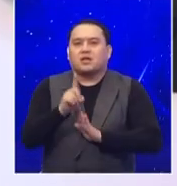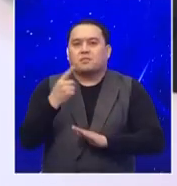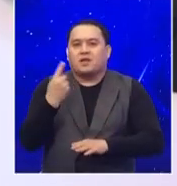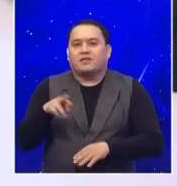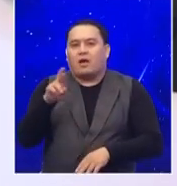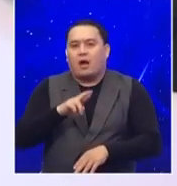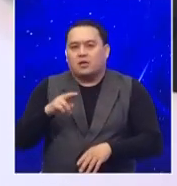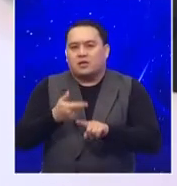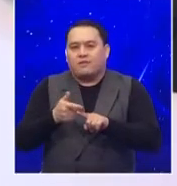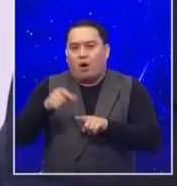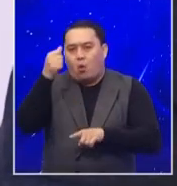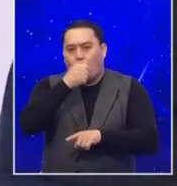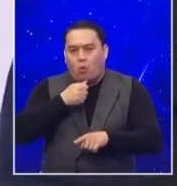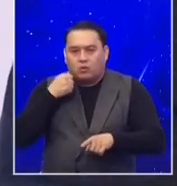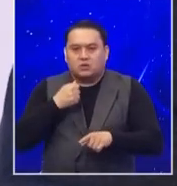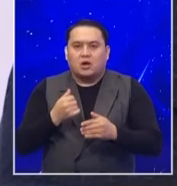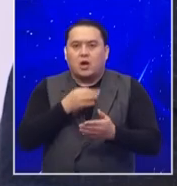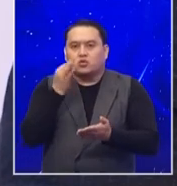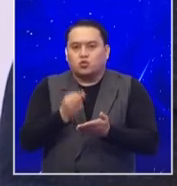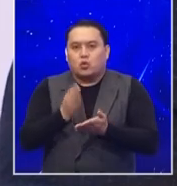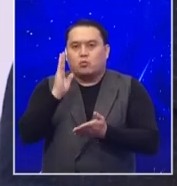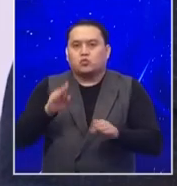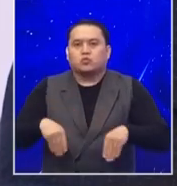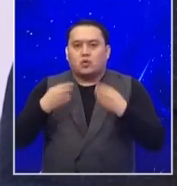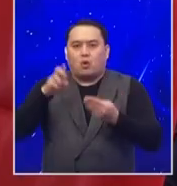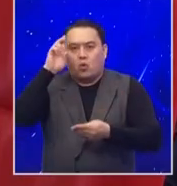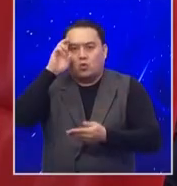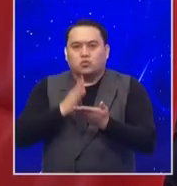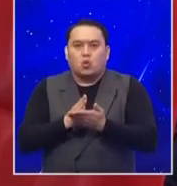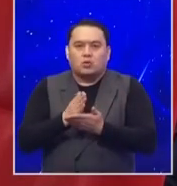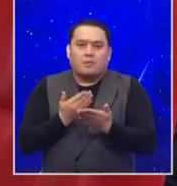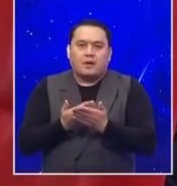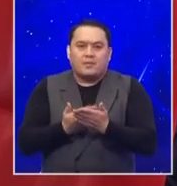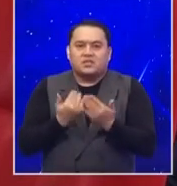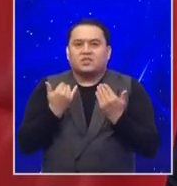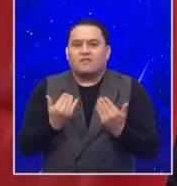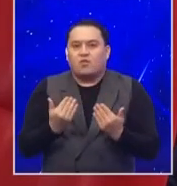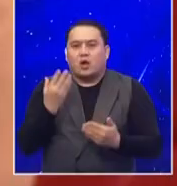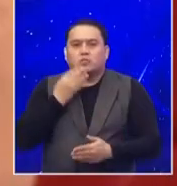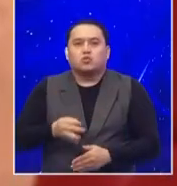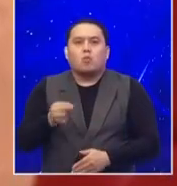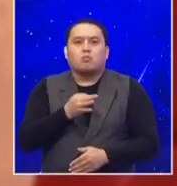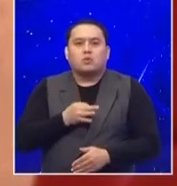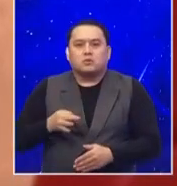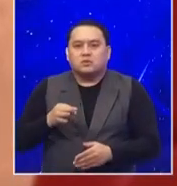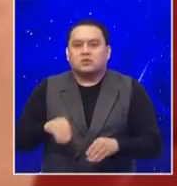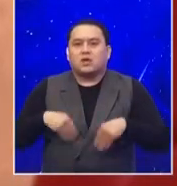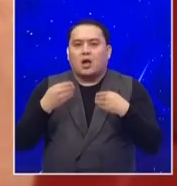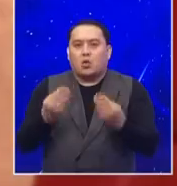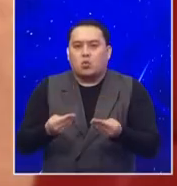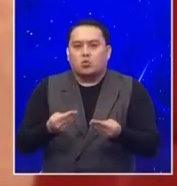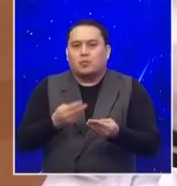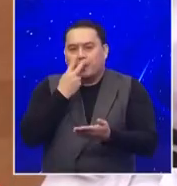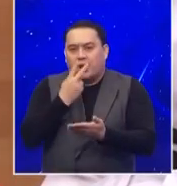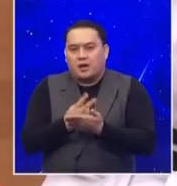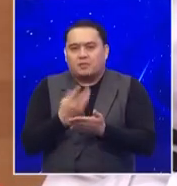января текущего года. На данном этапе отчеты будут сдавать госслужащие. Так, например, уже сегодня в Алматинской области сдали декларацию декларацию